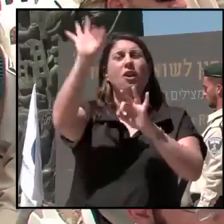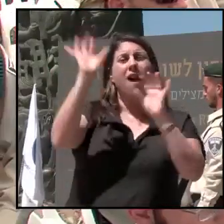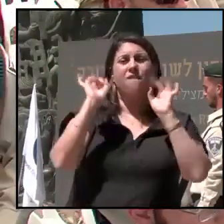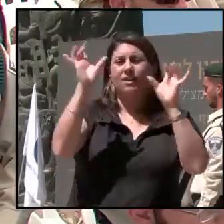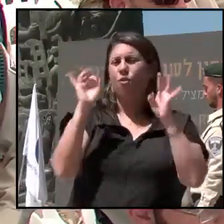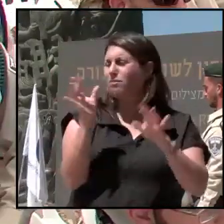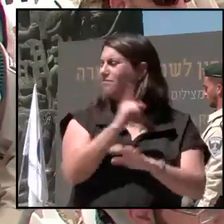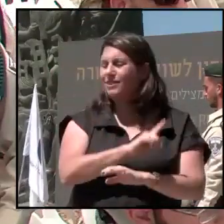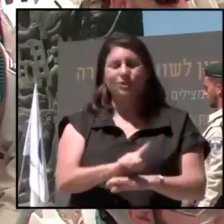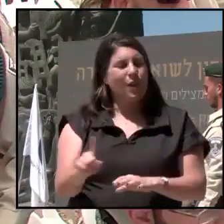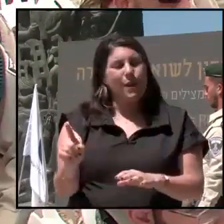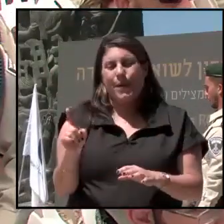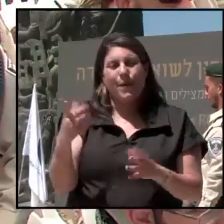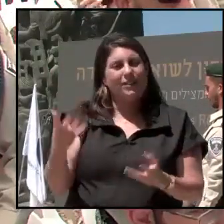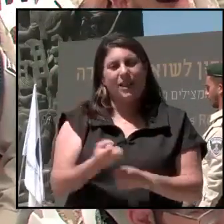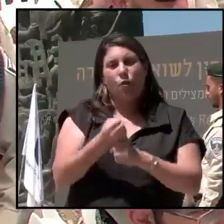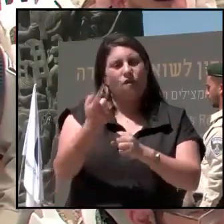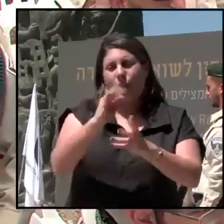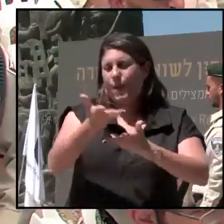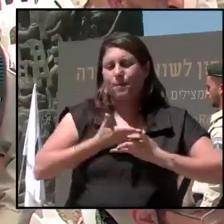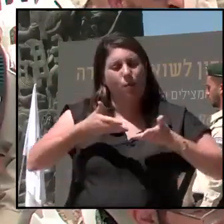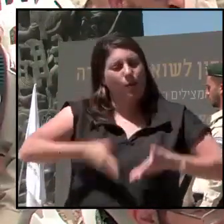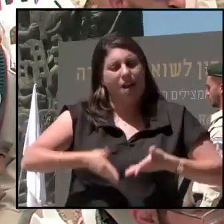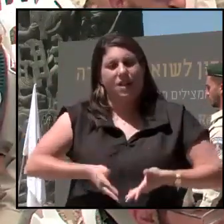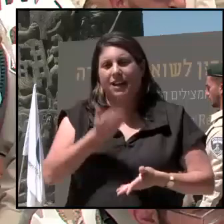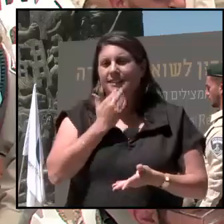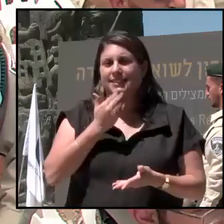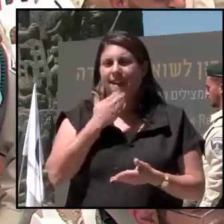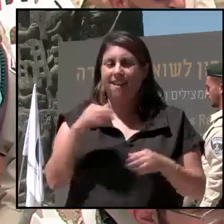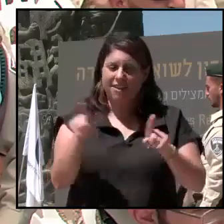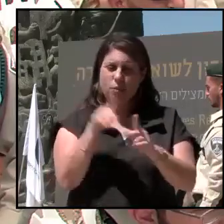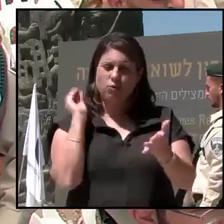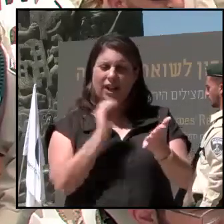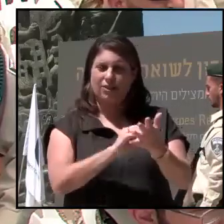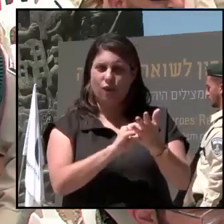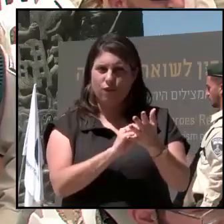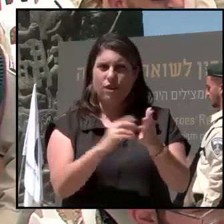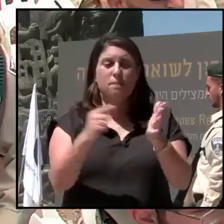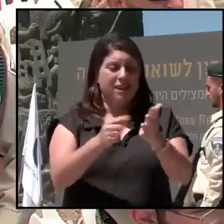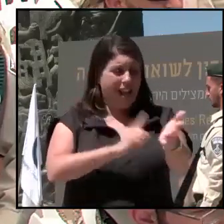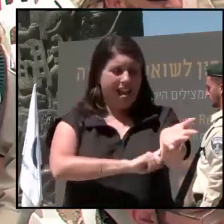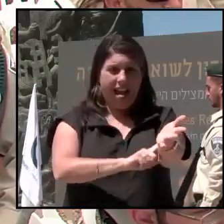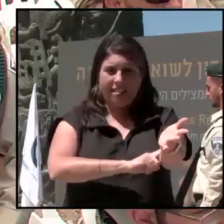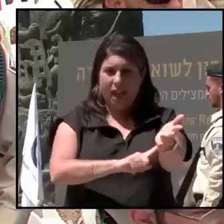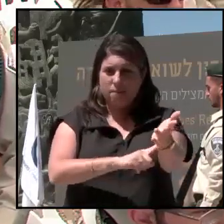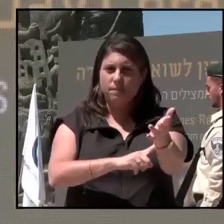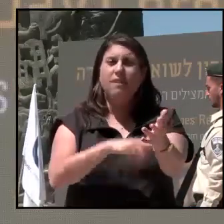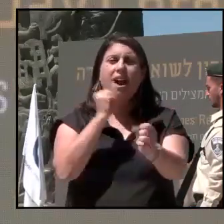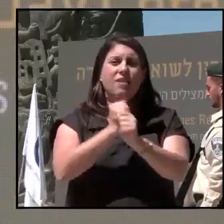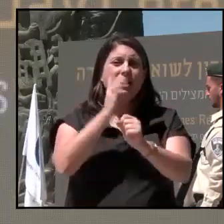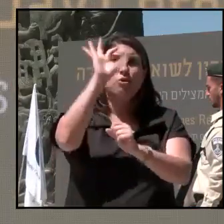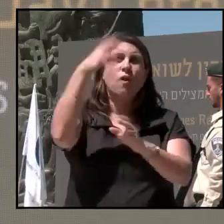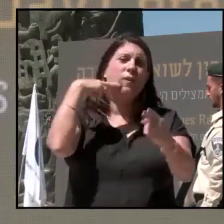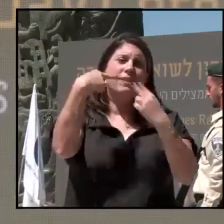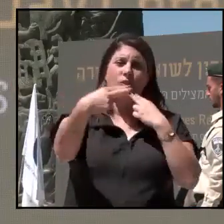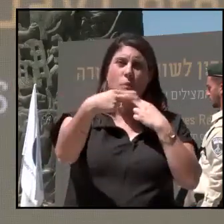שלא זכו לקבר ישראל, ככתוב, כי דם עבדיו ייקום,